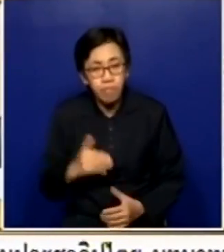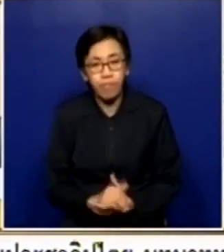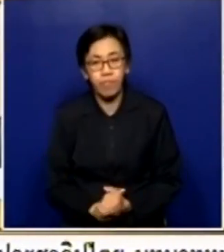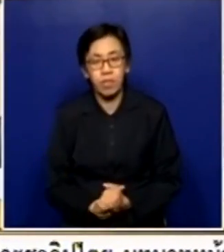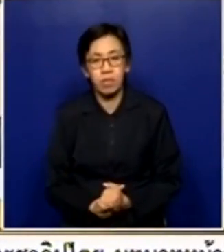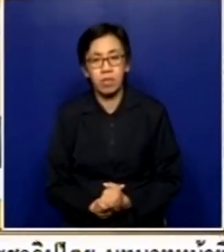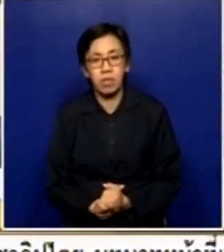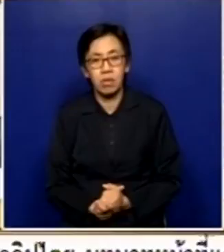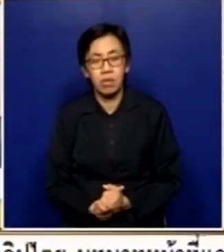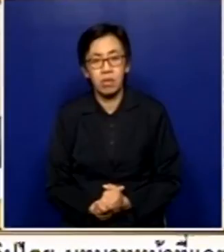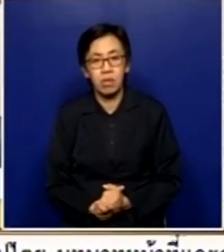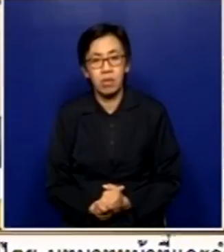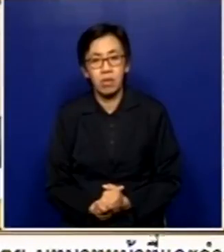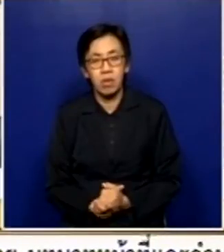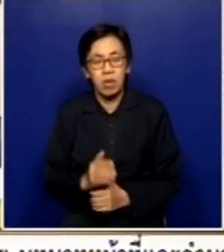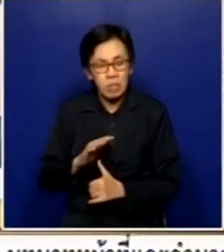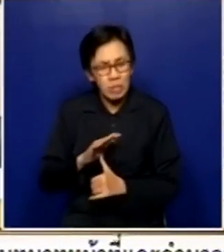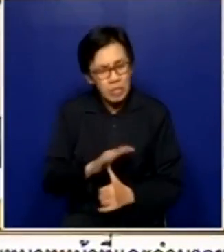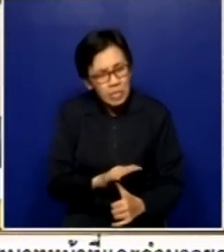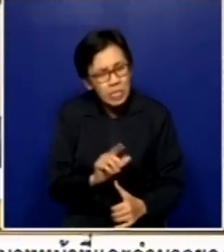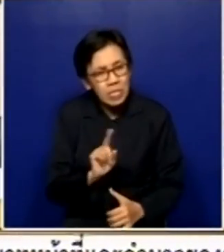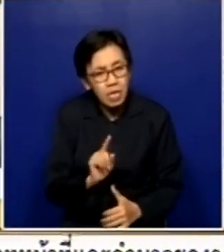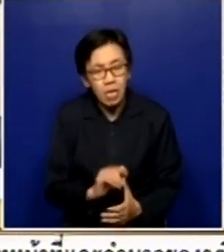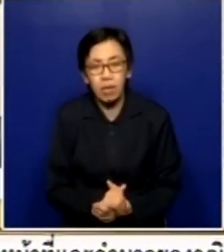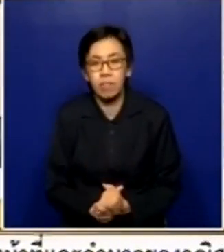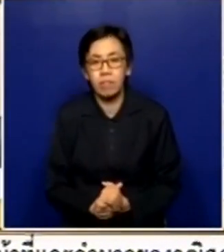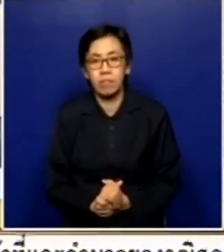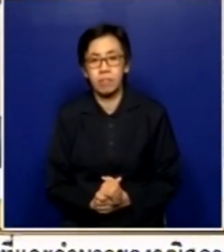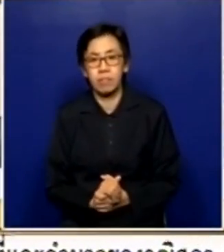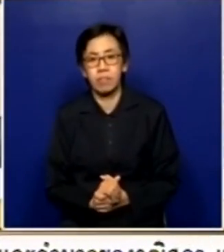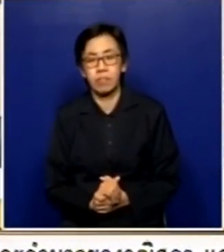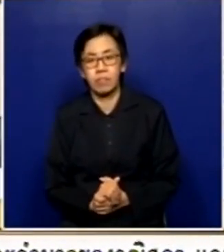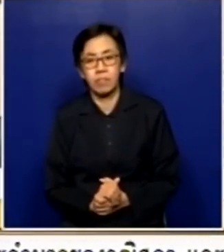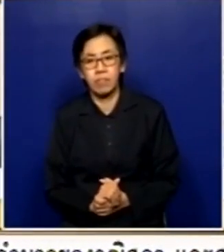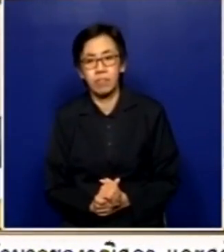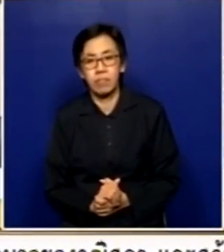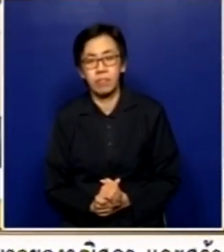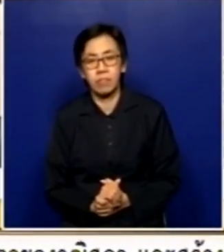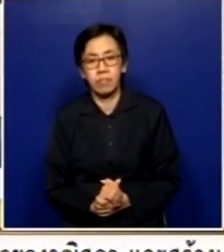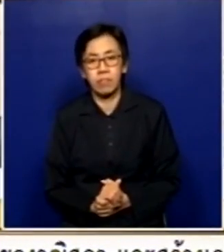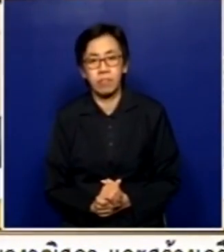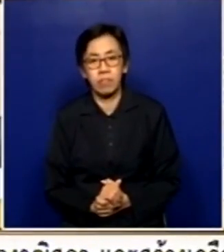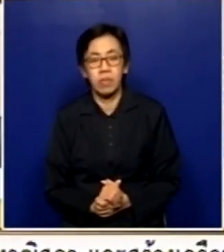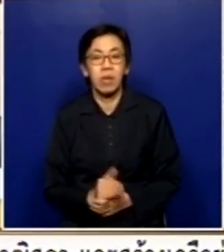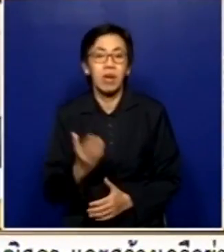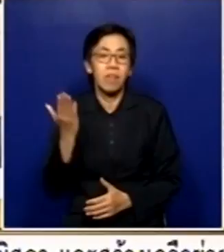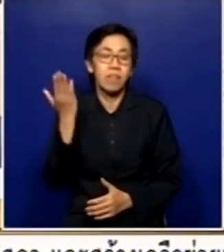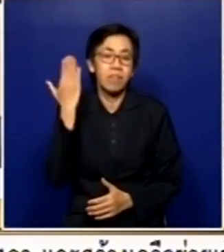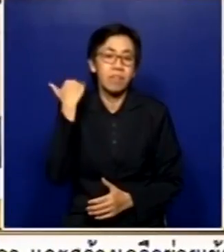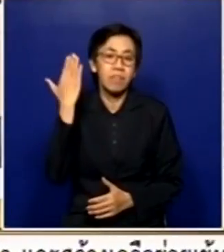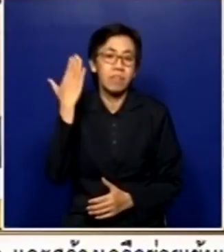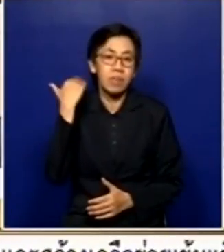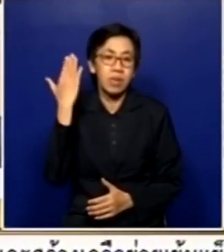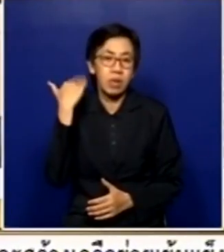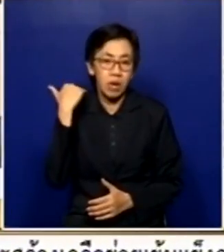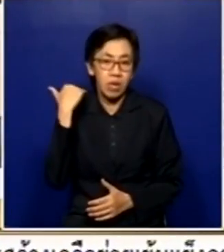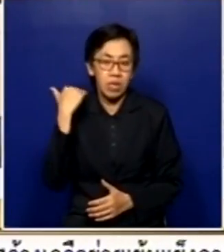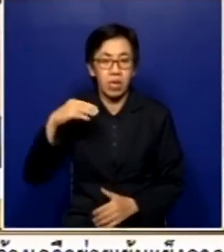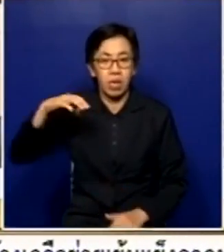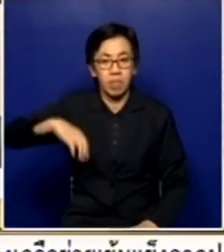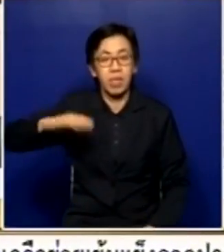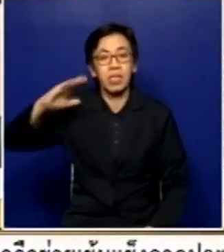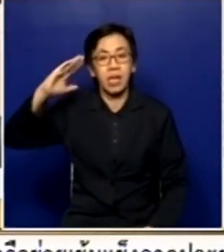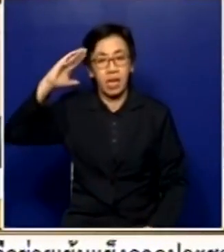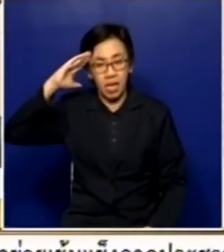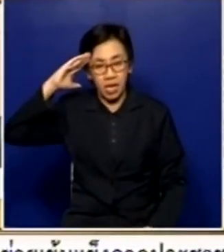คุกคามของการถูกคุกคามที่เกิดขึ้นอ้ะมันเกิดขึ้นในสมัยที่มีกองทัพออก